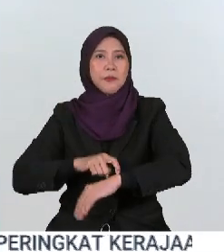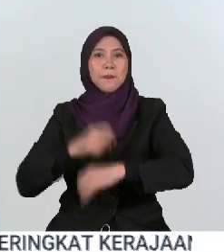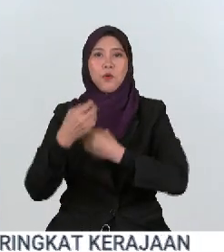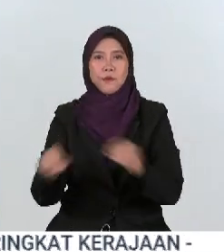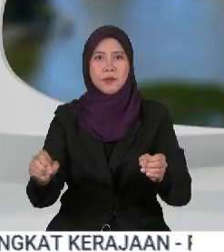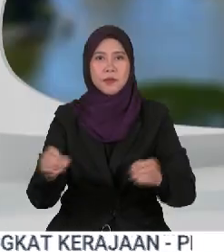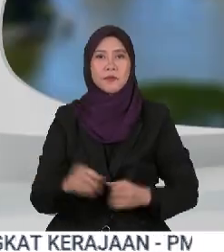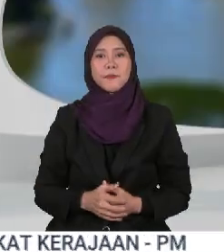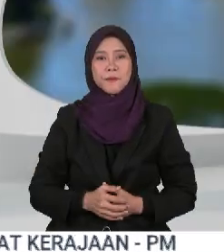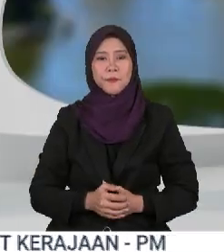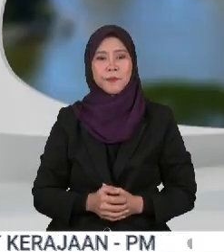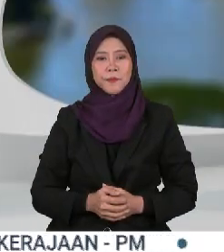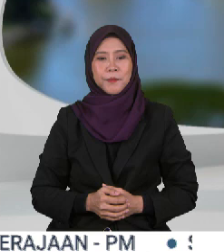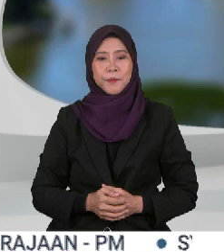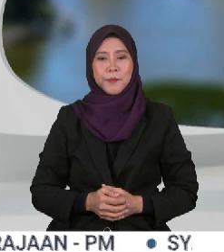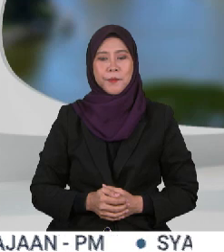pejabat.